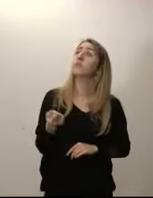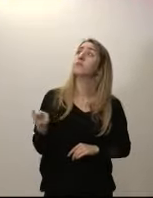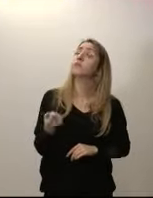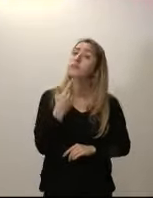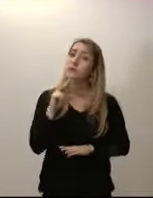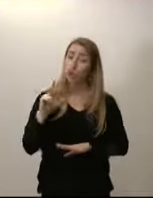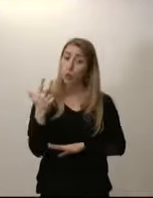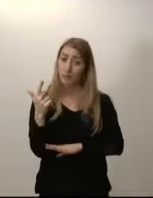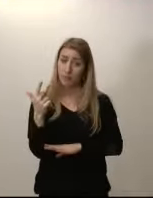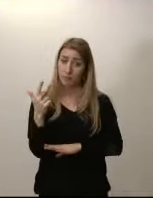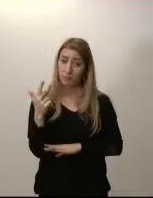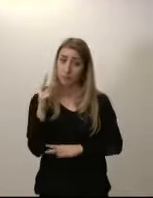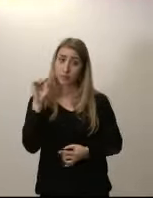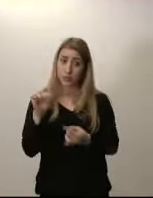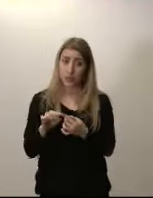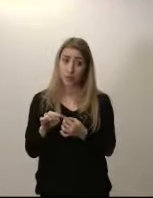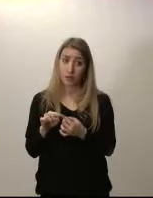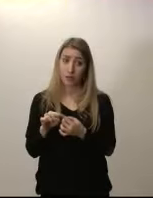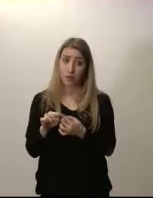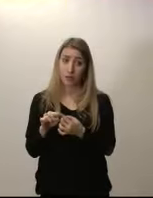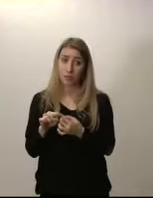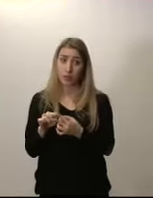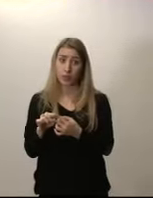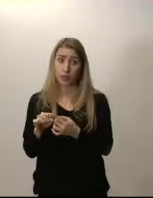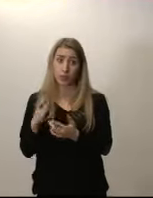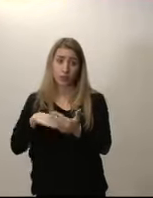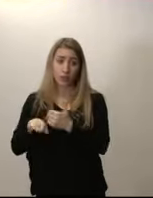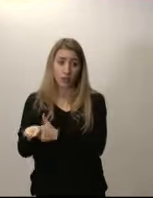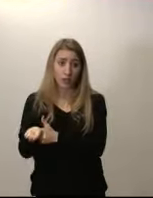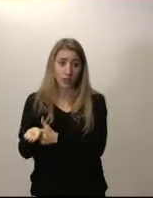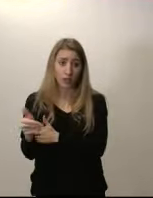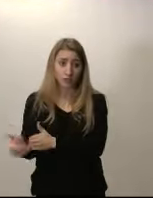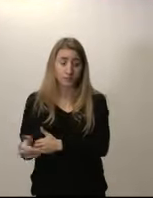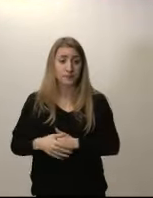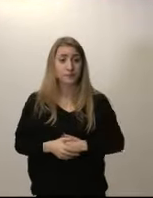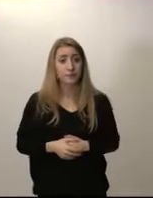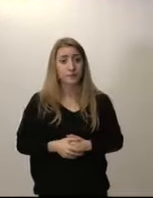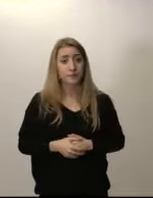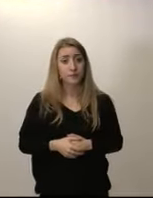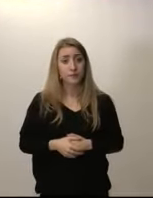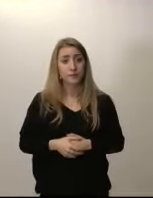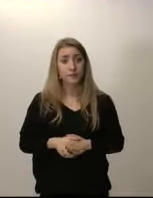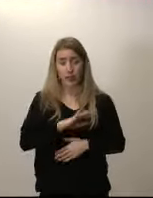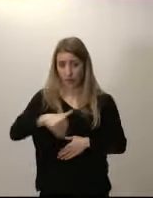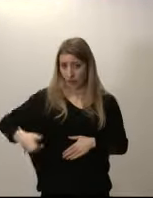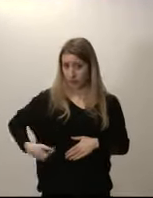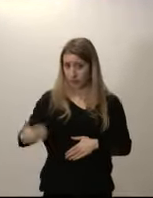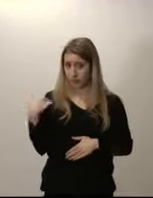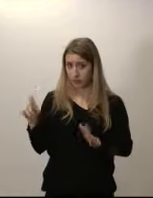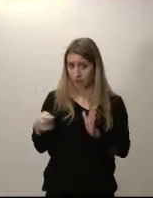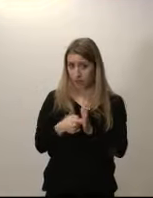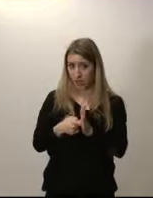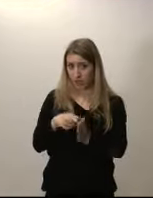le troisième sujet qu'on traite dans la ZAC du Gassion à ce titre-là. Et la dernière en date, c'était la